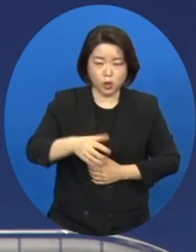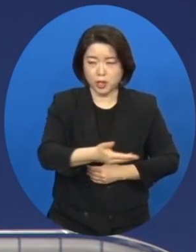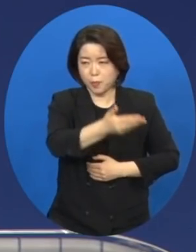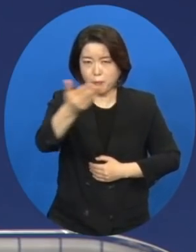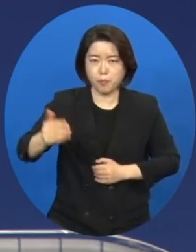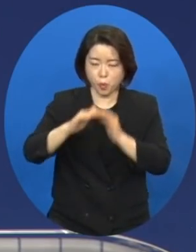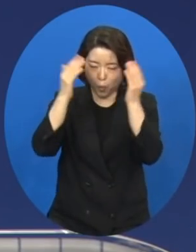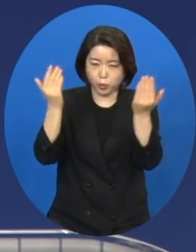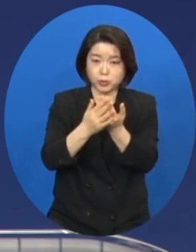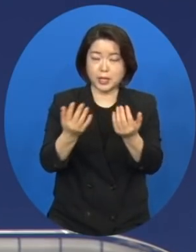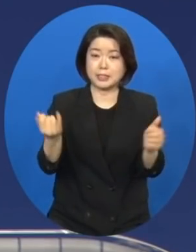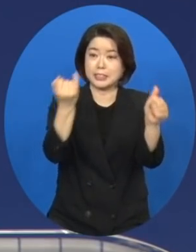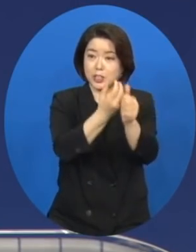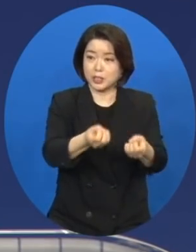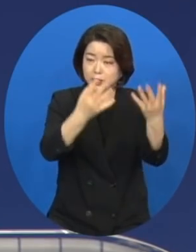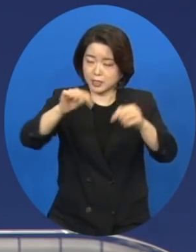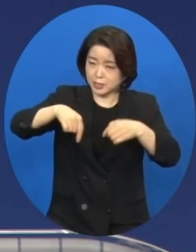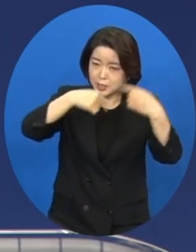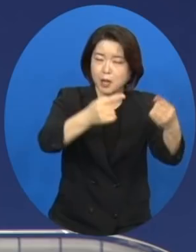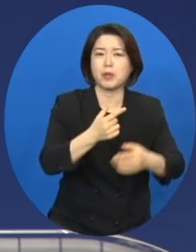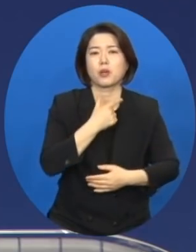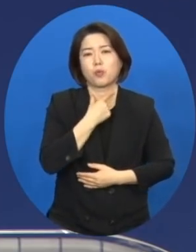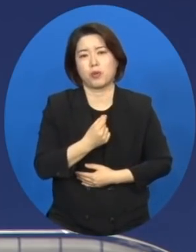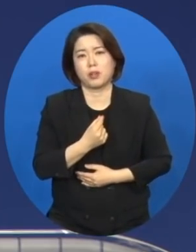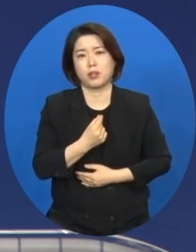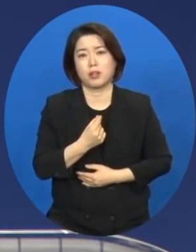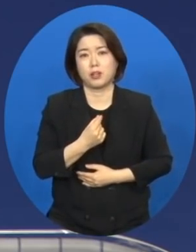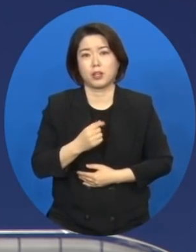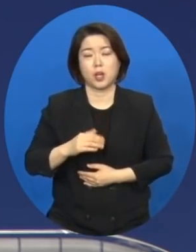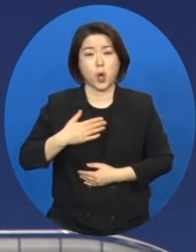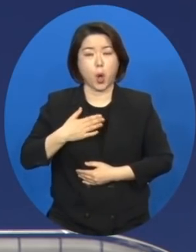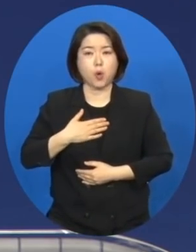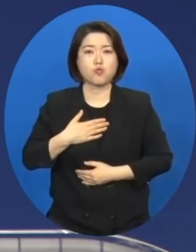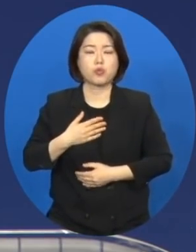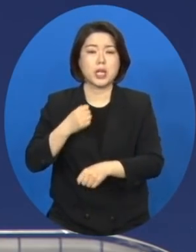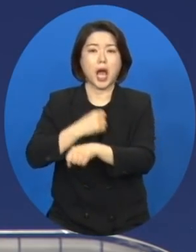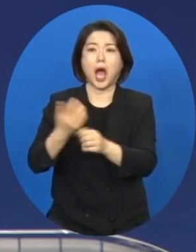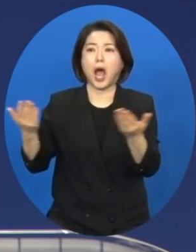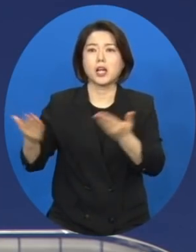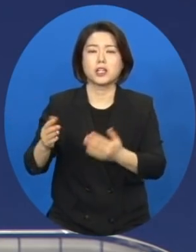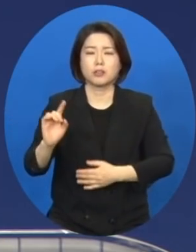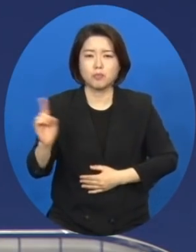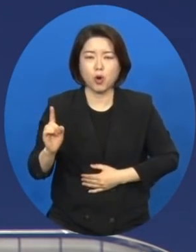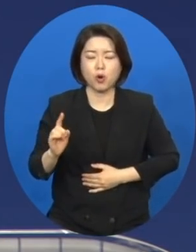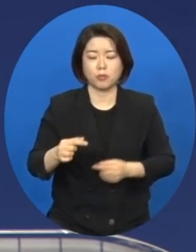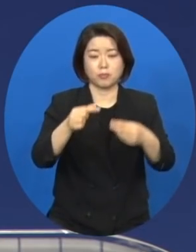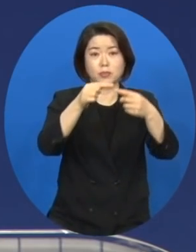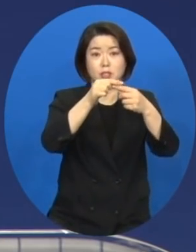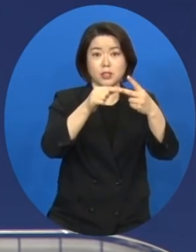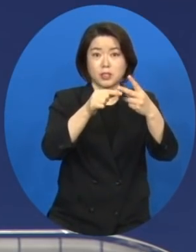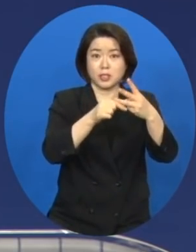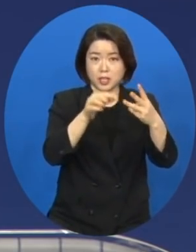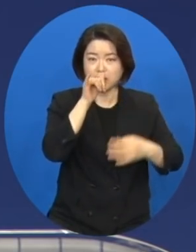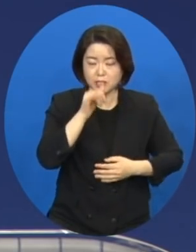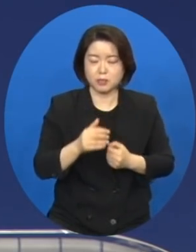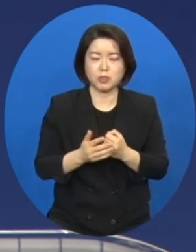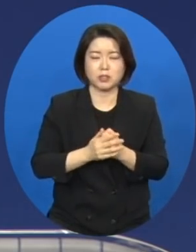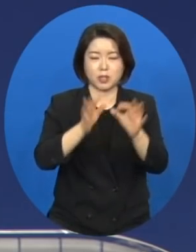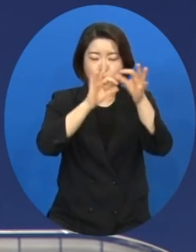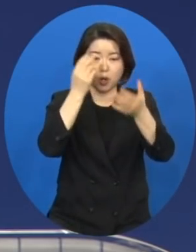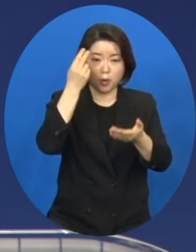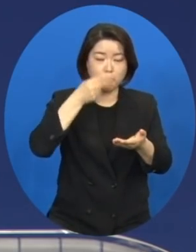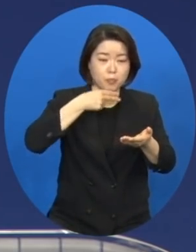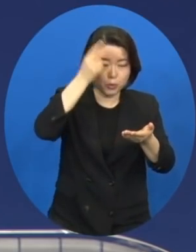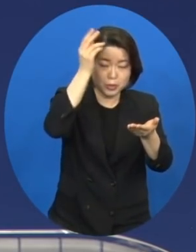다 들어가기를 원하신다는 것입니다. 자, 그렇다면 우리 편에서 해야 될 세 가지가 있어요. 오늘 본문에 나옵니다. 세 가지인데 첫 번째는 포도주가